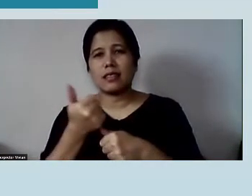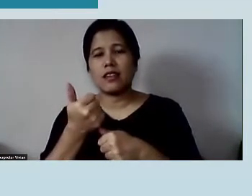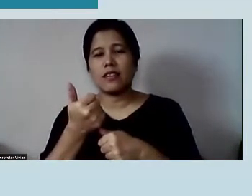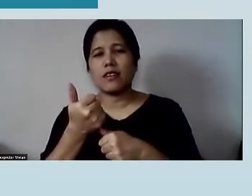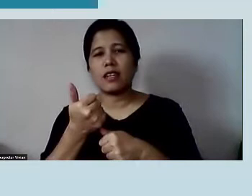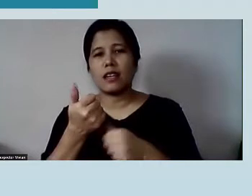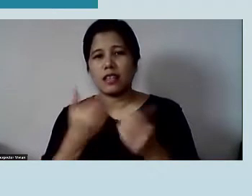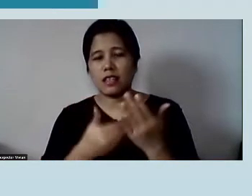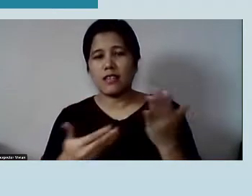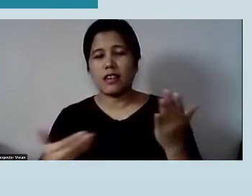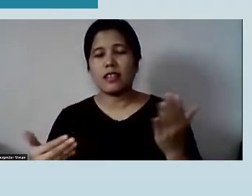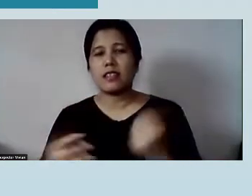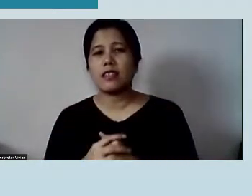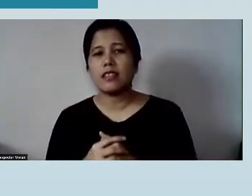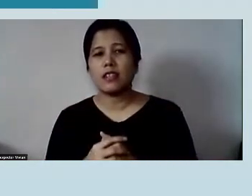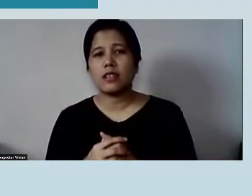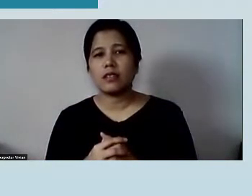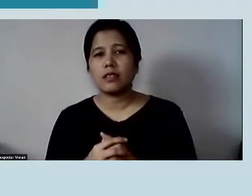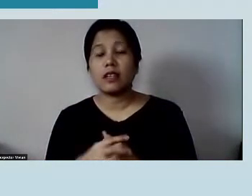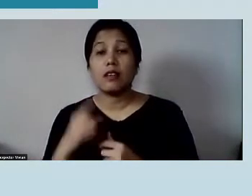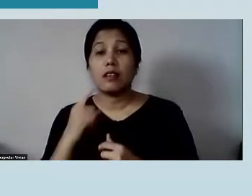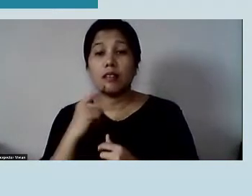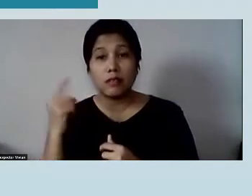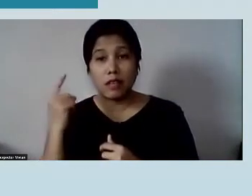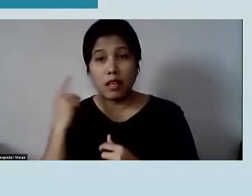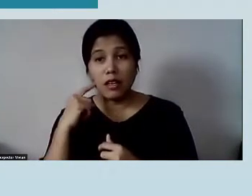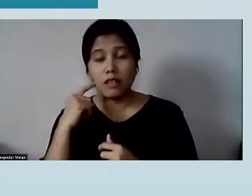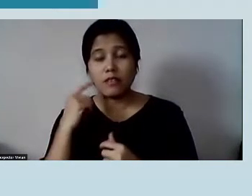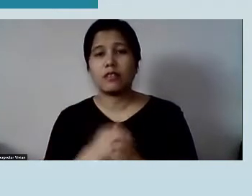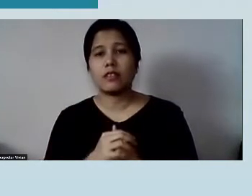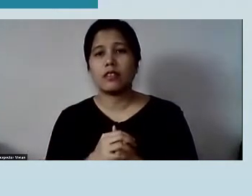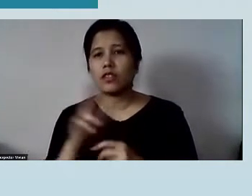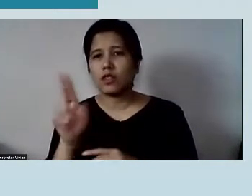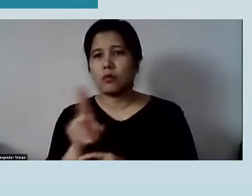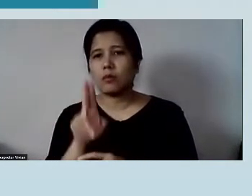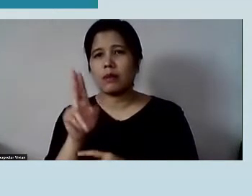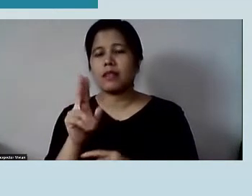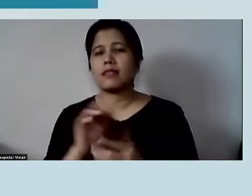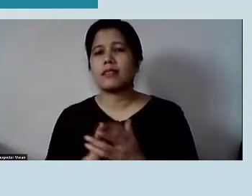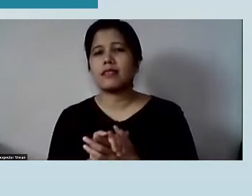doon sa mga may hearing impairment or yung mga deaf na gustong gumamit ng